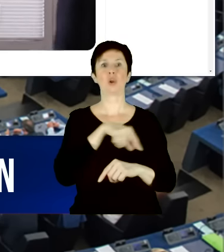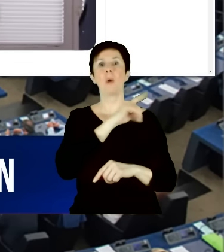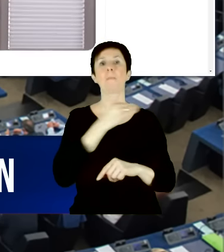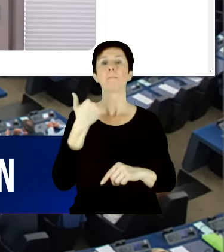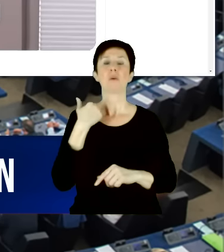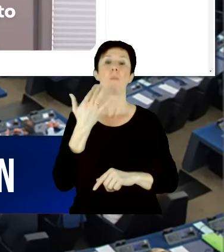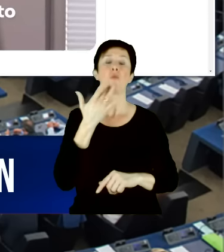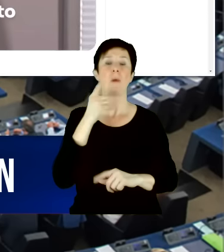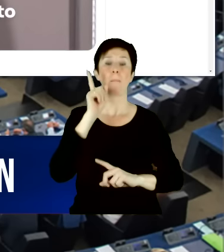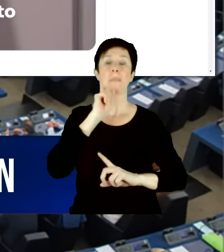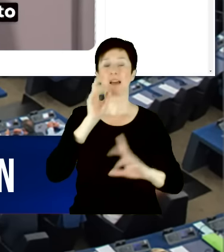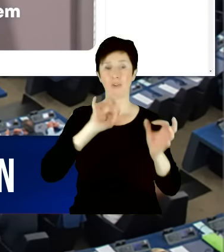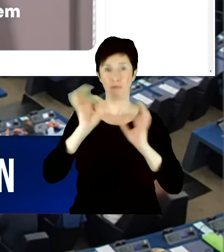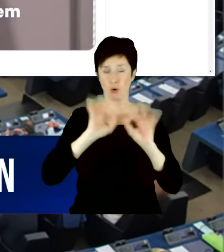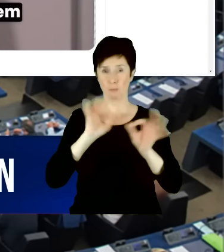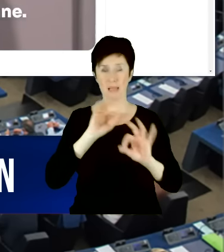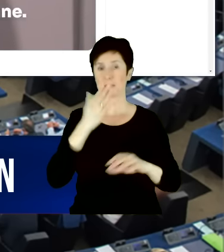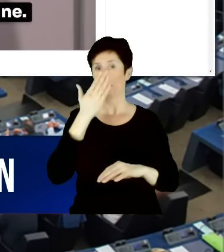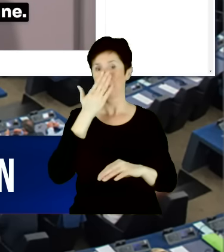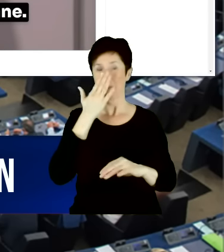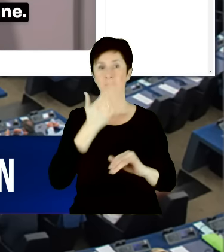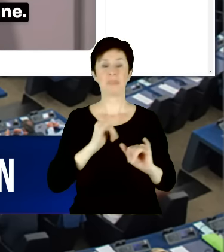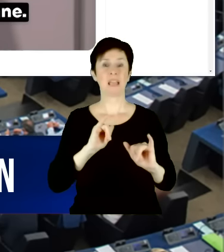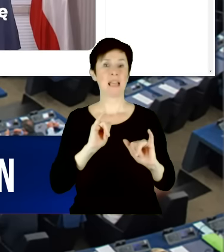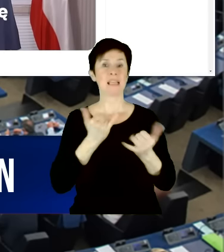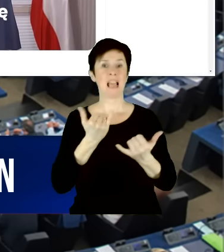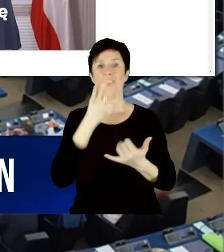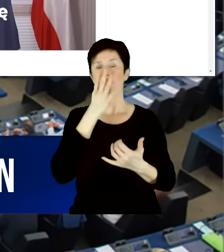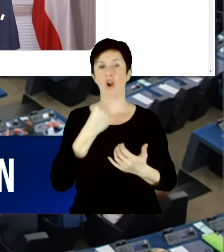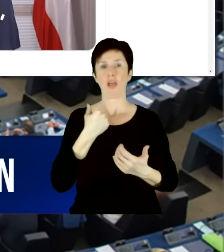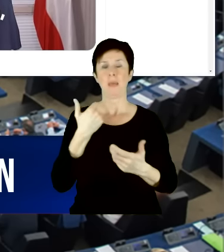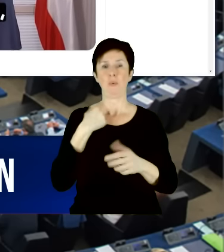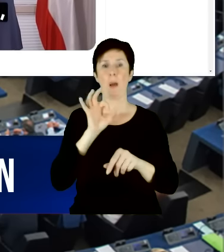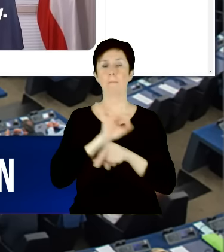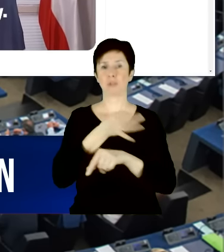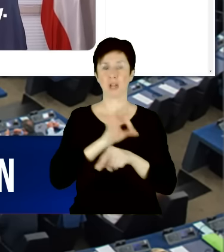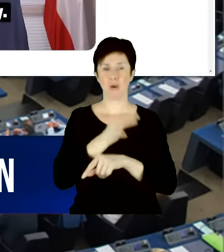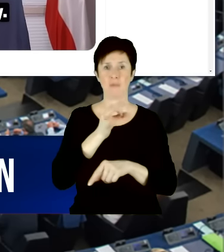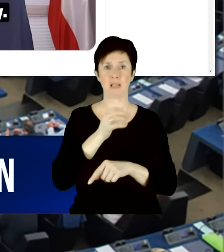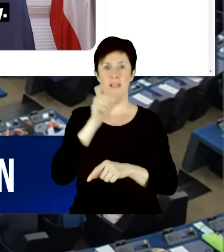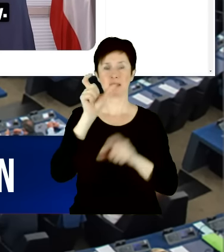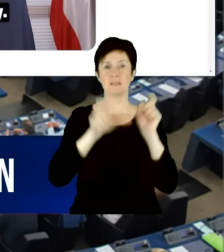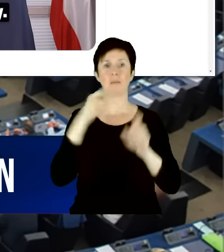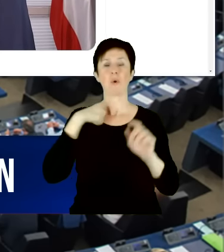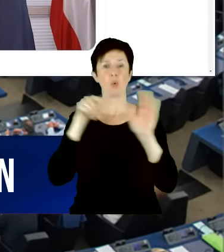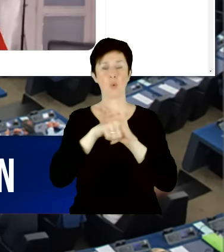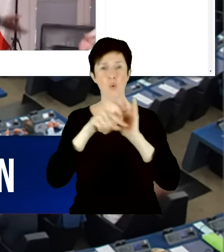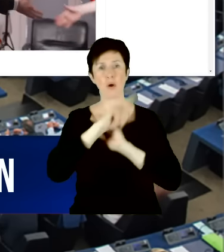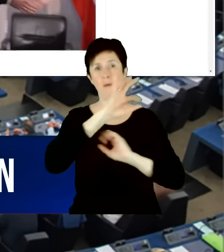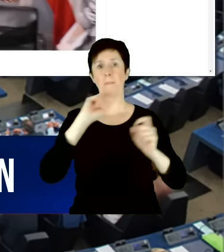prawdziwe informacje dotyczące tego, jak wyglądała przemoc migrantów w państwach zachodnich, które zdecydowały się na